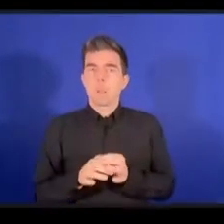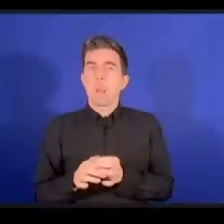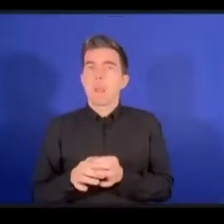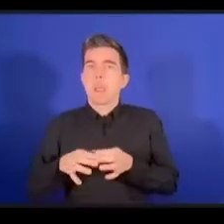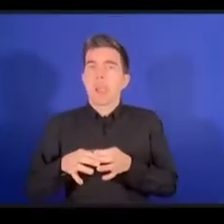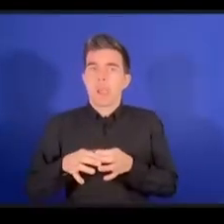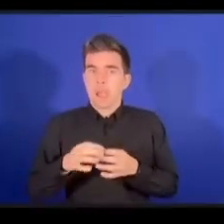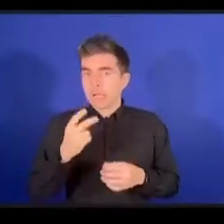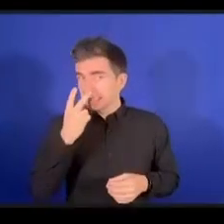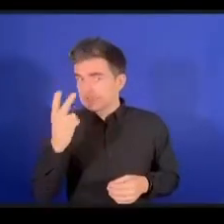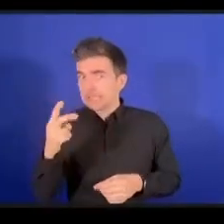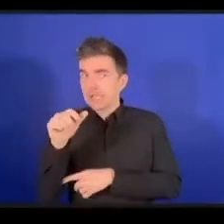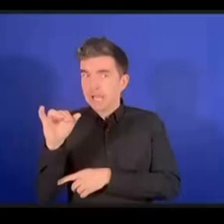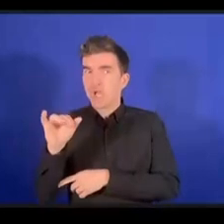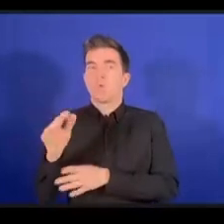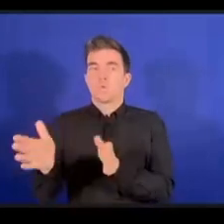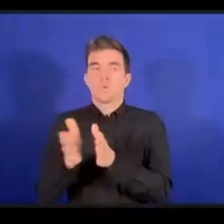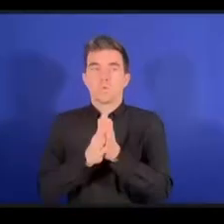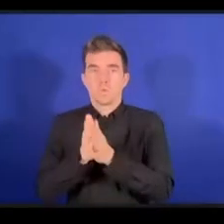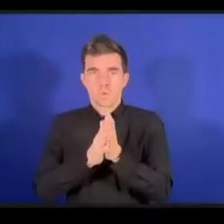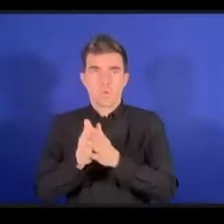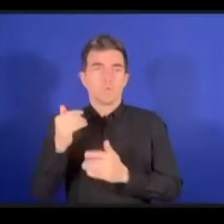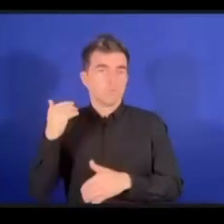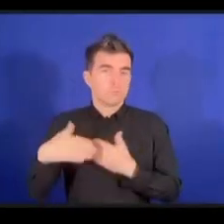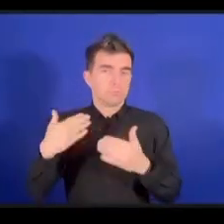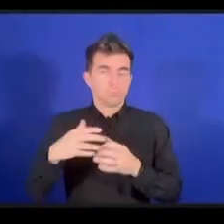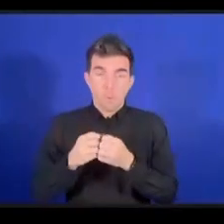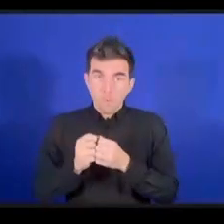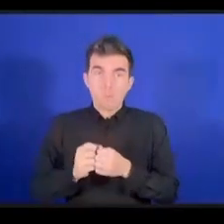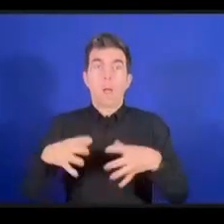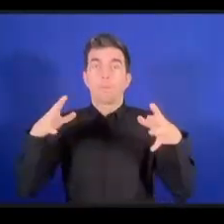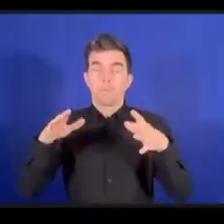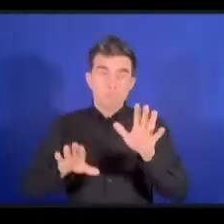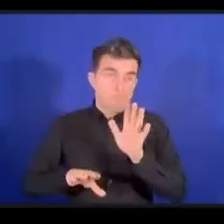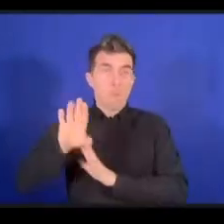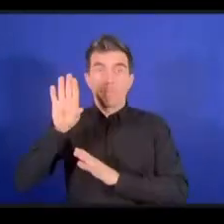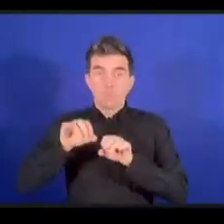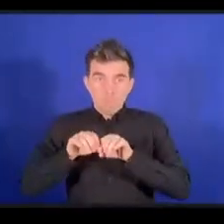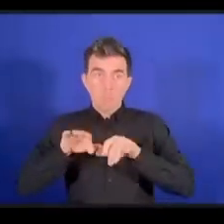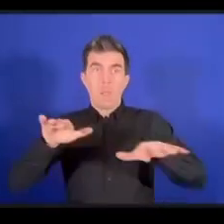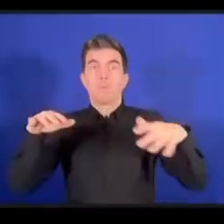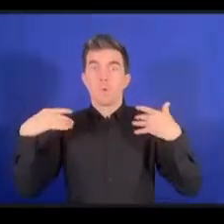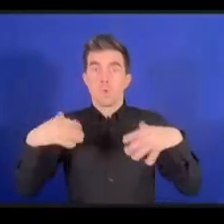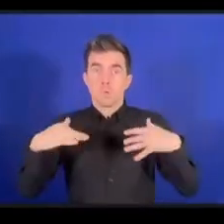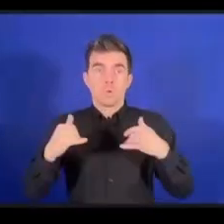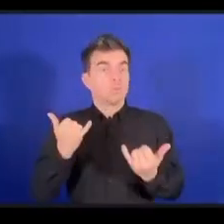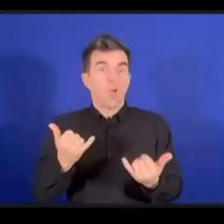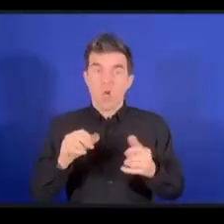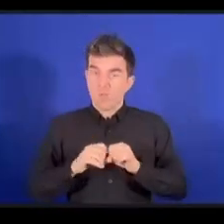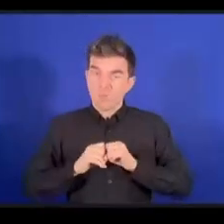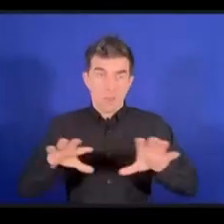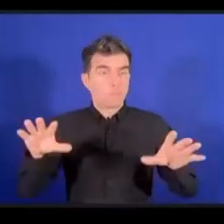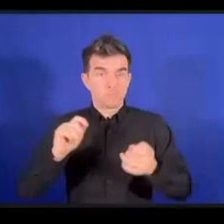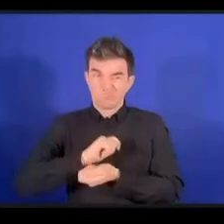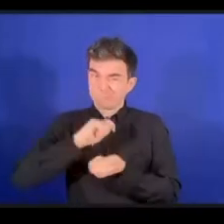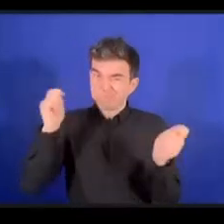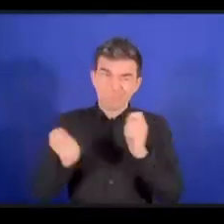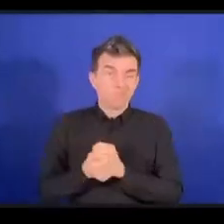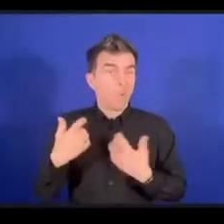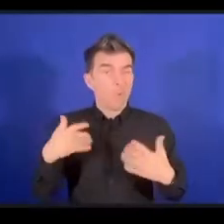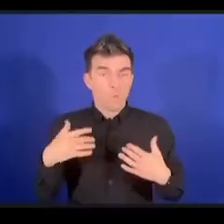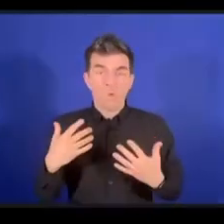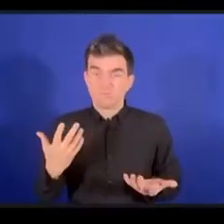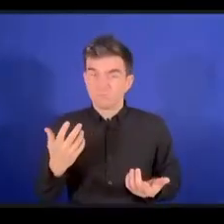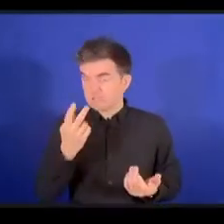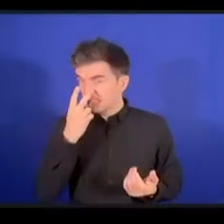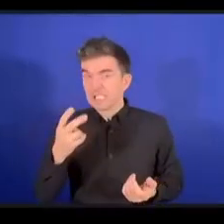人工智能有，也就是说生成性的人工智能，它是其中的一个人工技术，它是基于这个